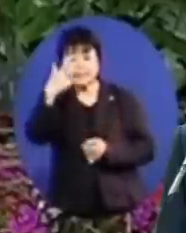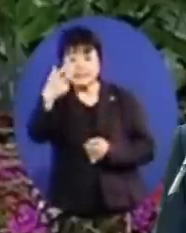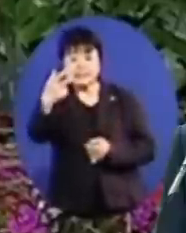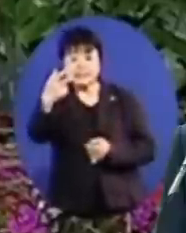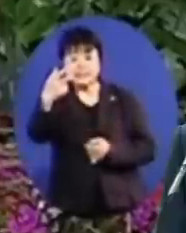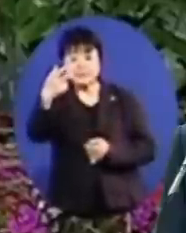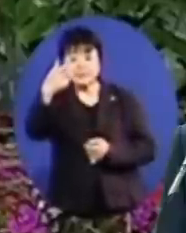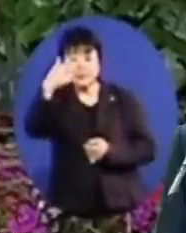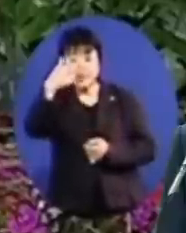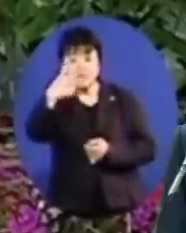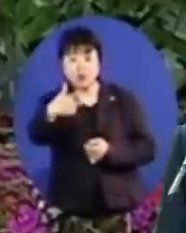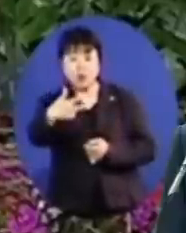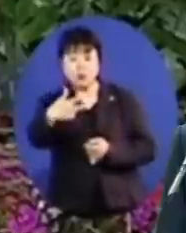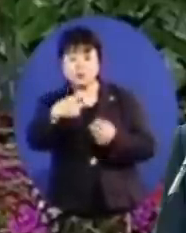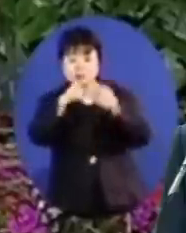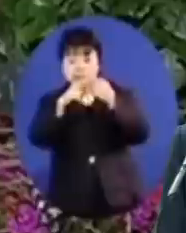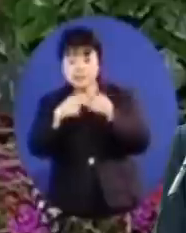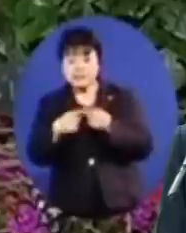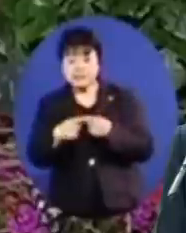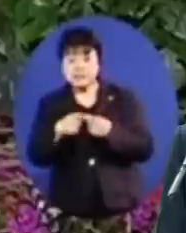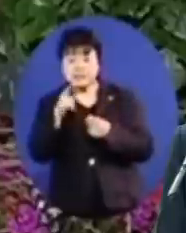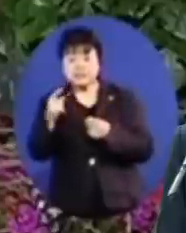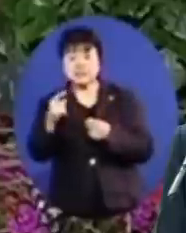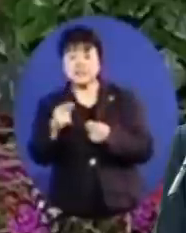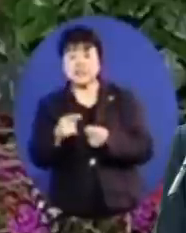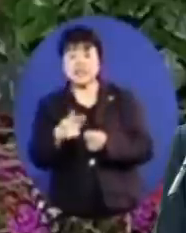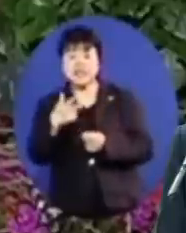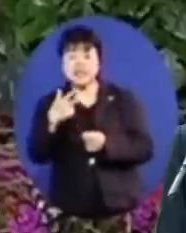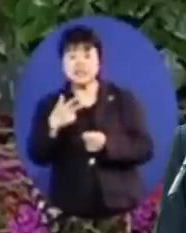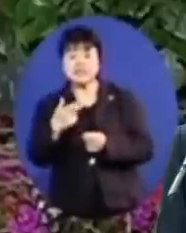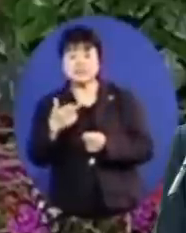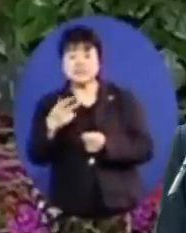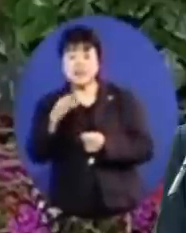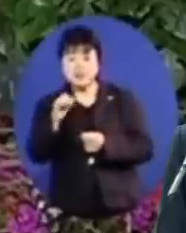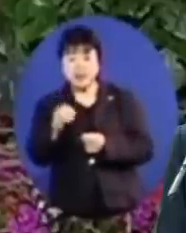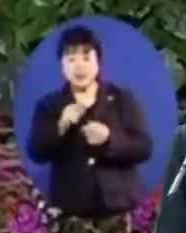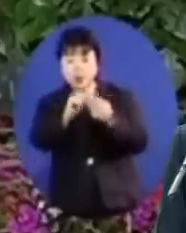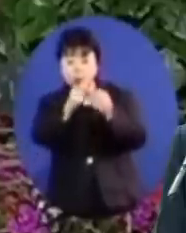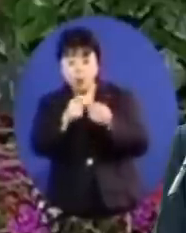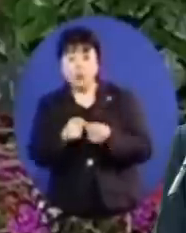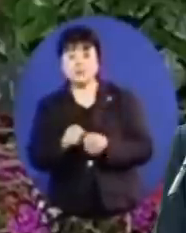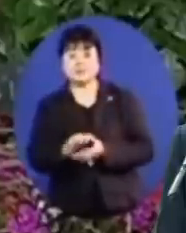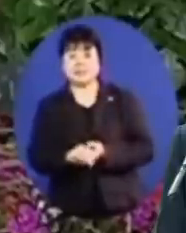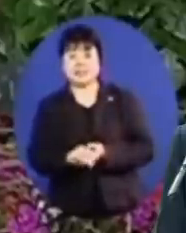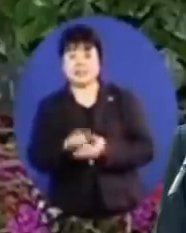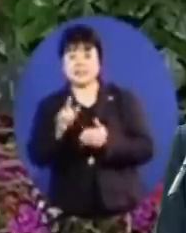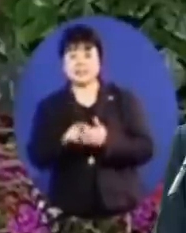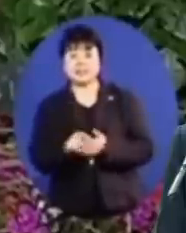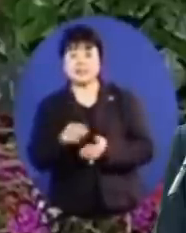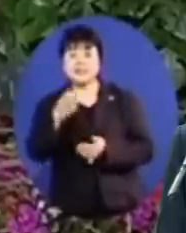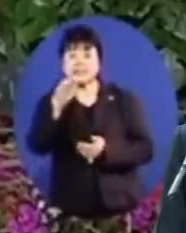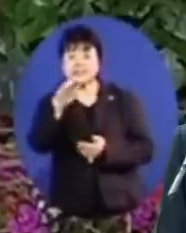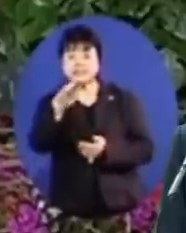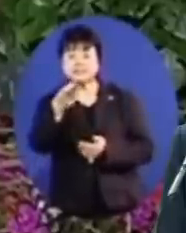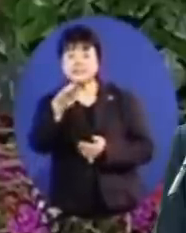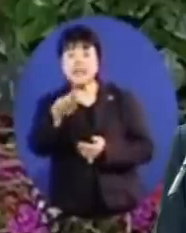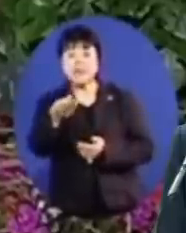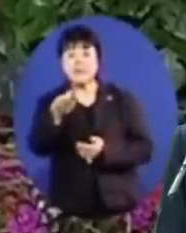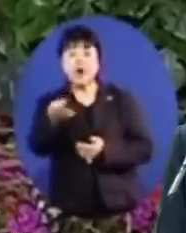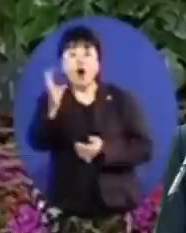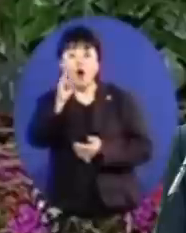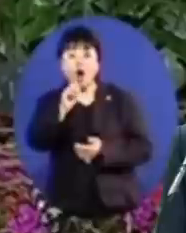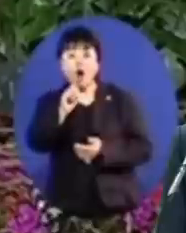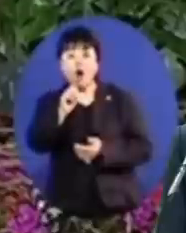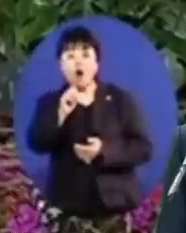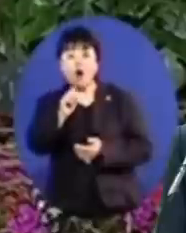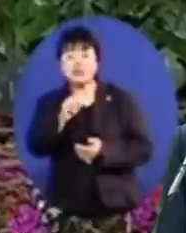77자에 불과했습니다. 그런 그가 17만 자의 6필로 원고를 세상에 내놓았을 때 13억 중국인들은 모두 감동의